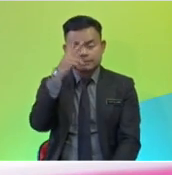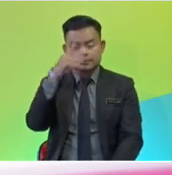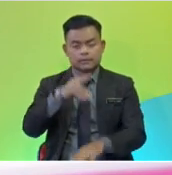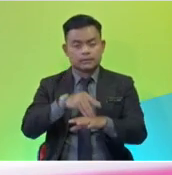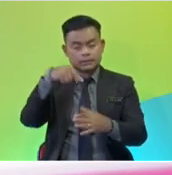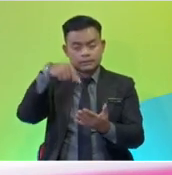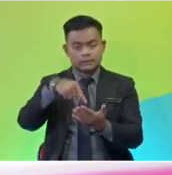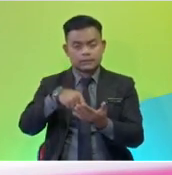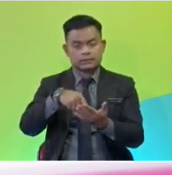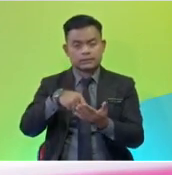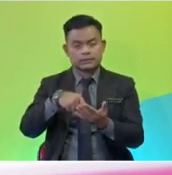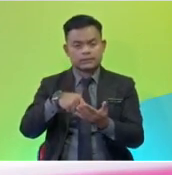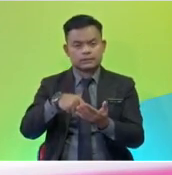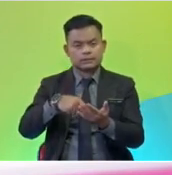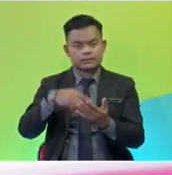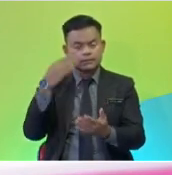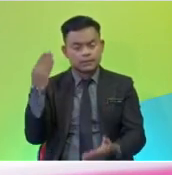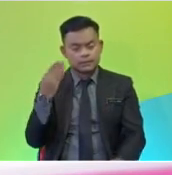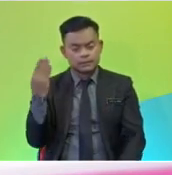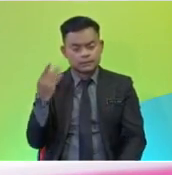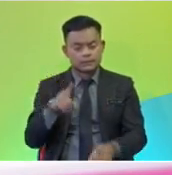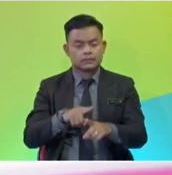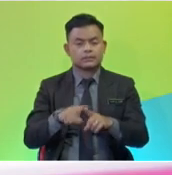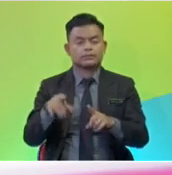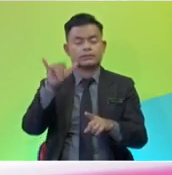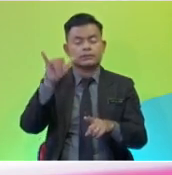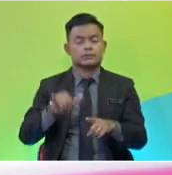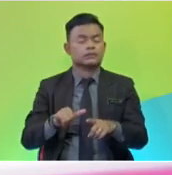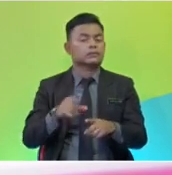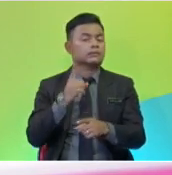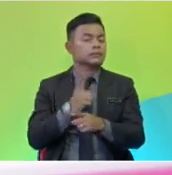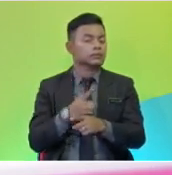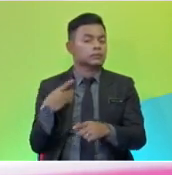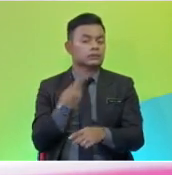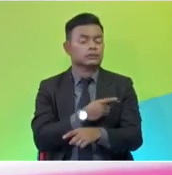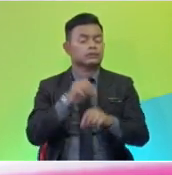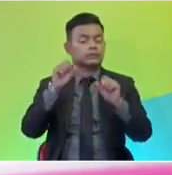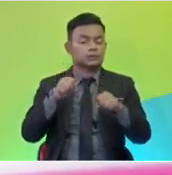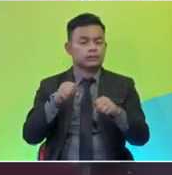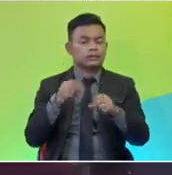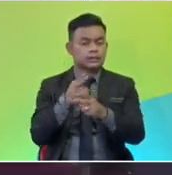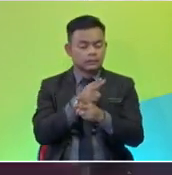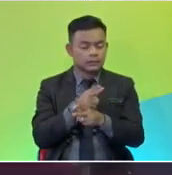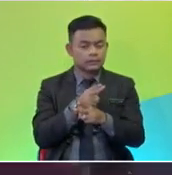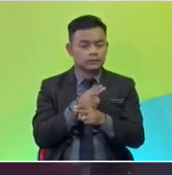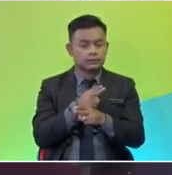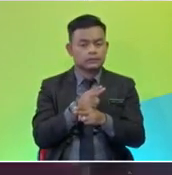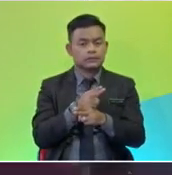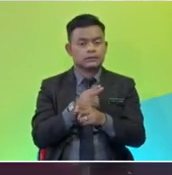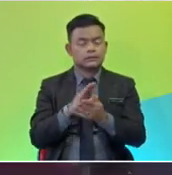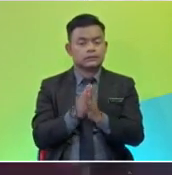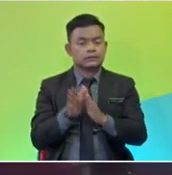nampak macam biasa tapi di sini Mas mas kita lakukan titik-titik pun kita kena perlu berhati-hati agar dia tidak terkeluar daripada